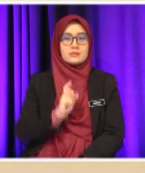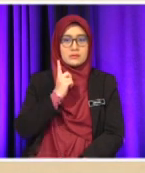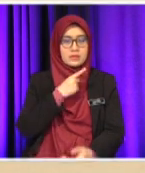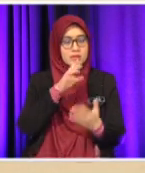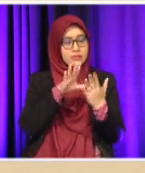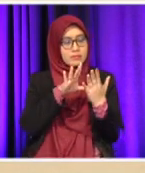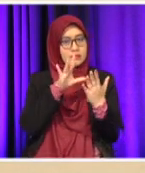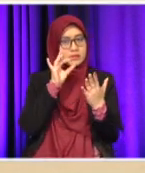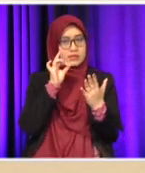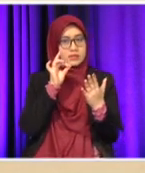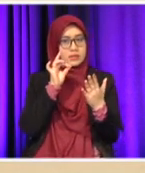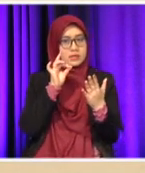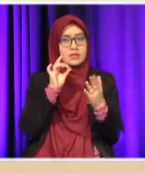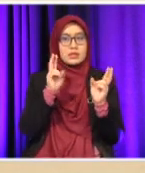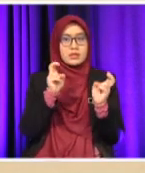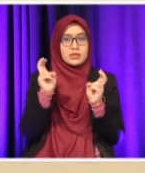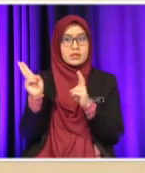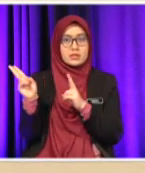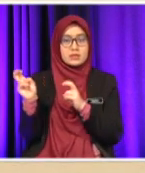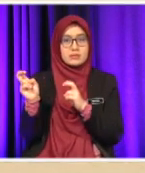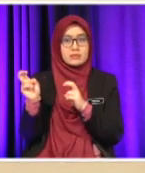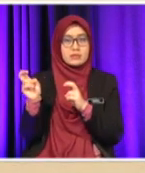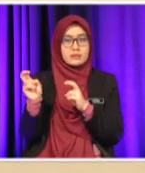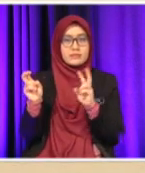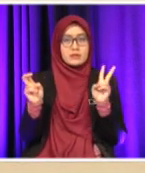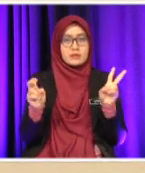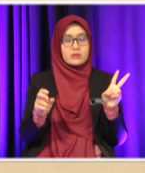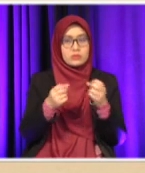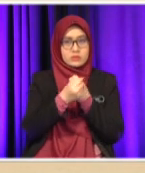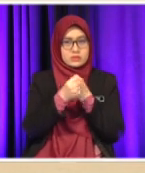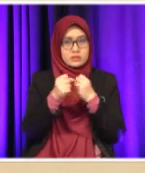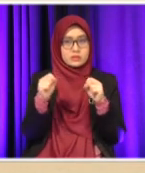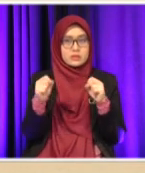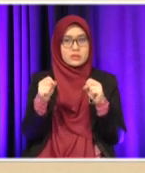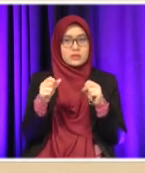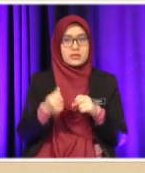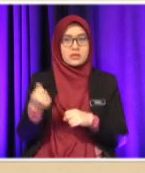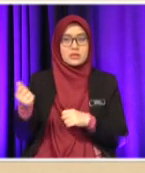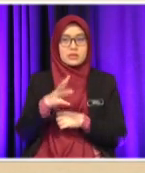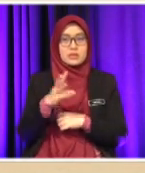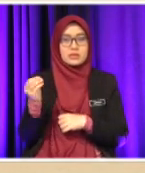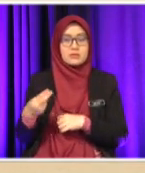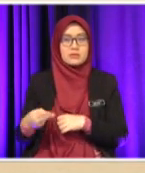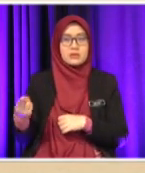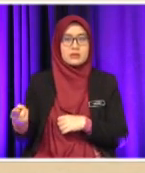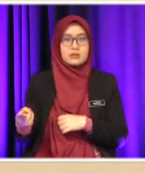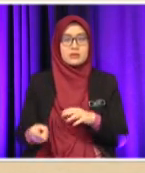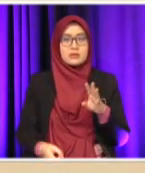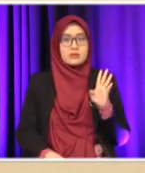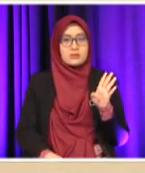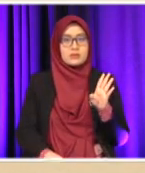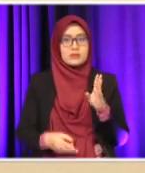sebelum jadi dan juga aneh baik sediakan alat dan bahan memilih lokasi dan kemudian sediakan